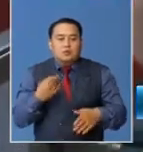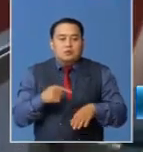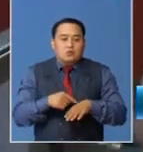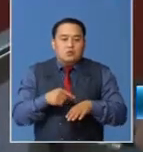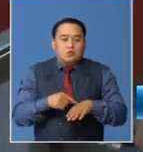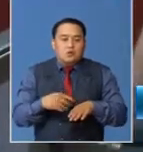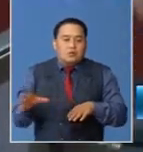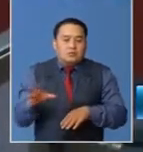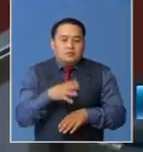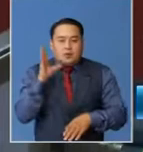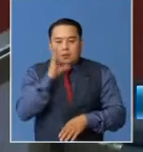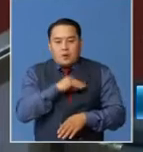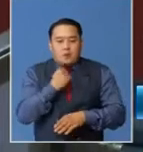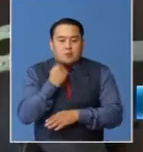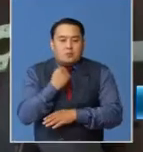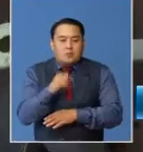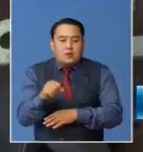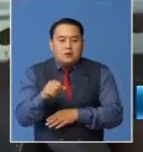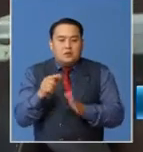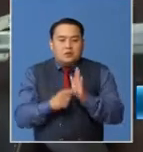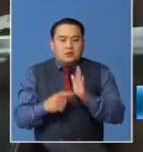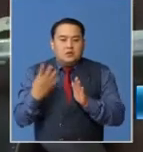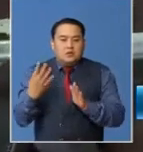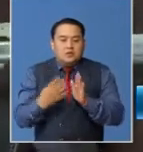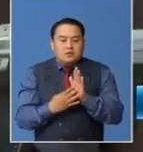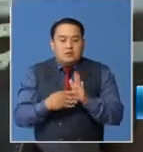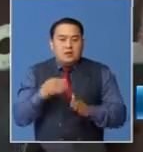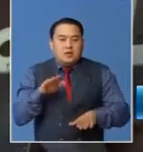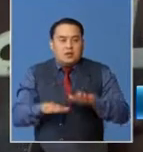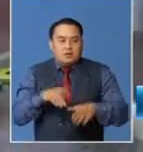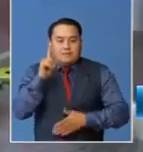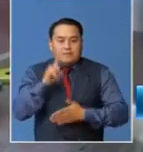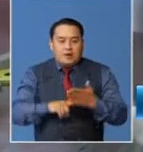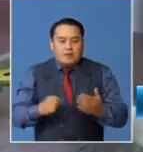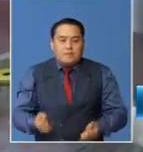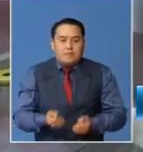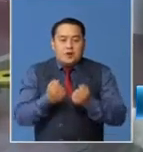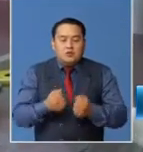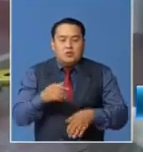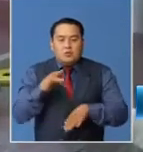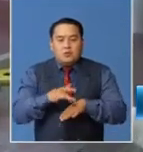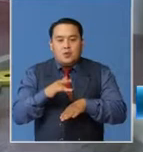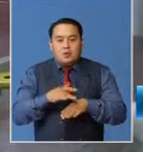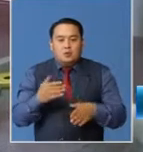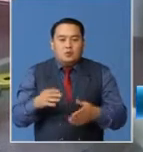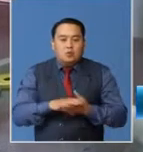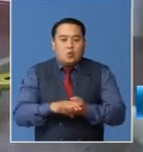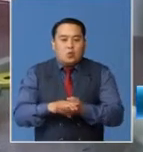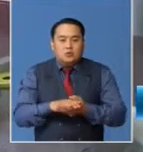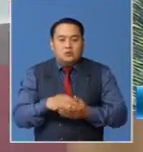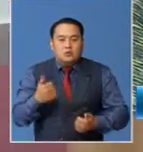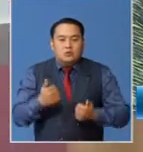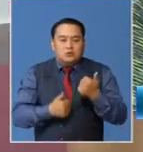волю в кулак и смогла осилить победные 79 килограммов. Помогла вера в себя, поддержка болельщиков и дружеская атмосфера